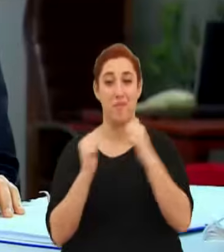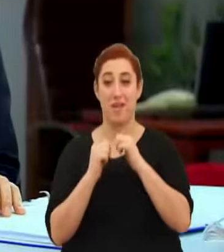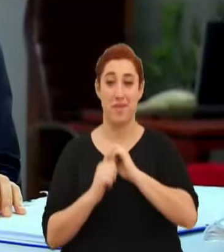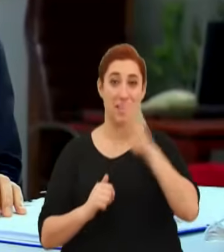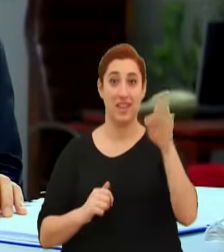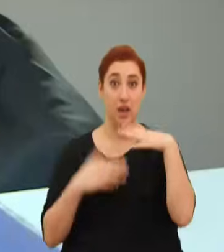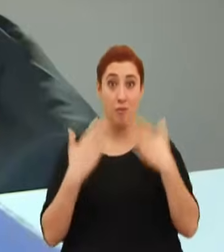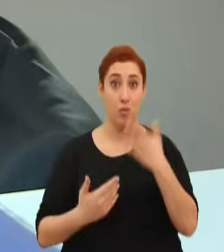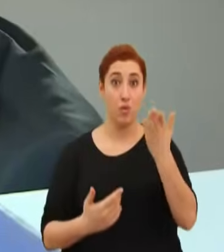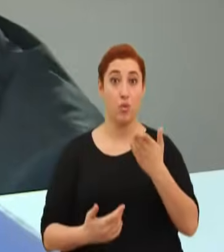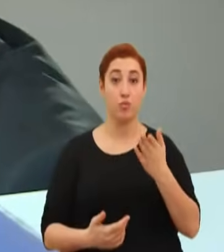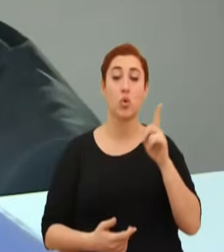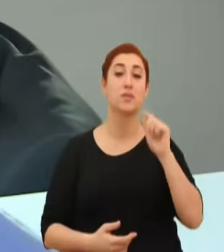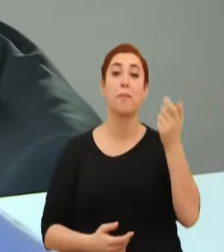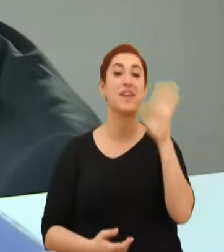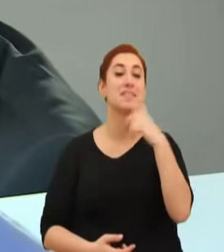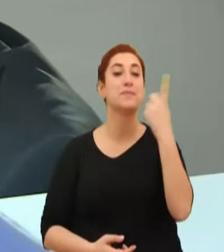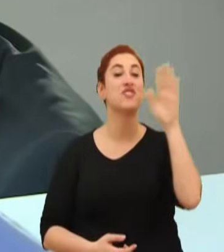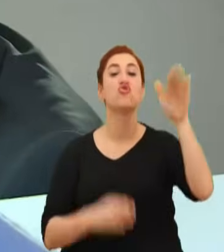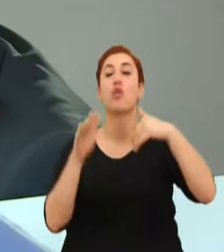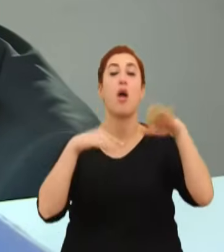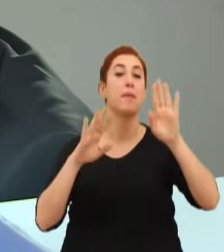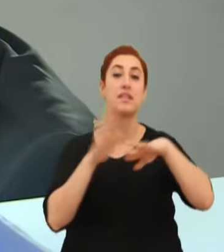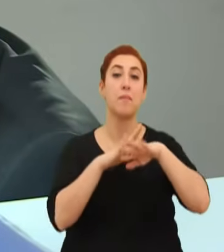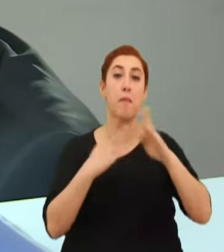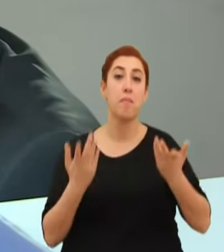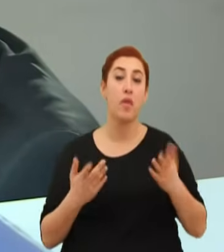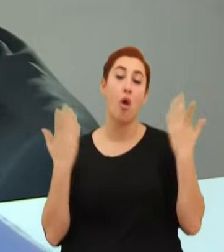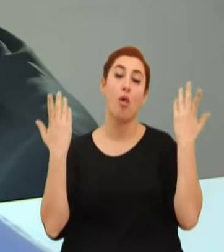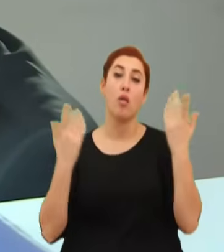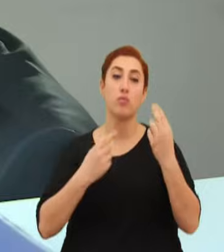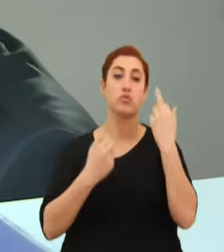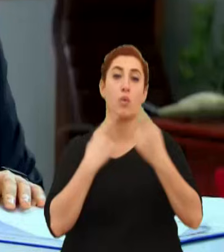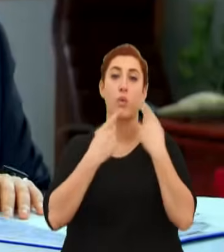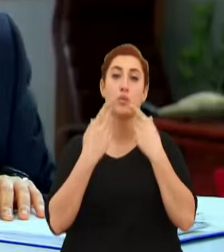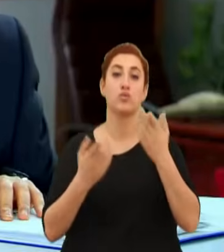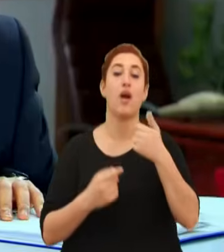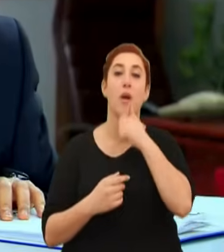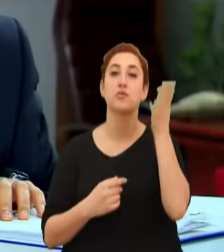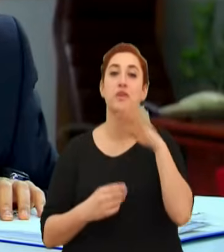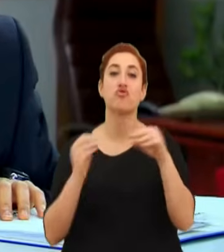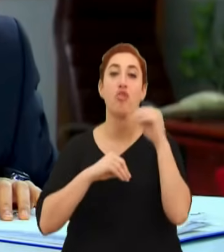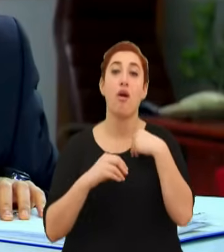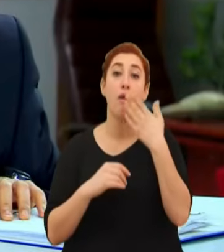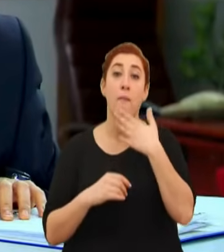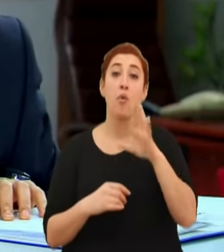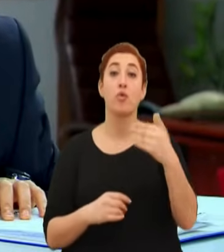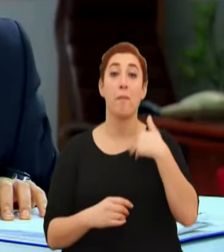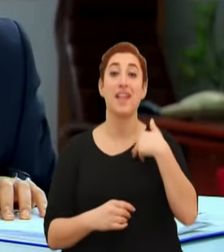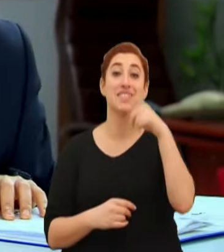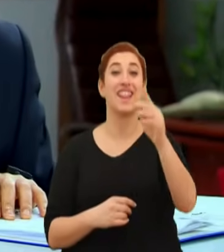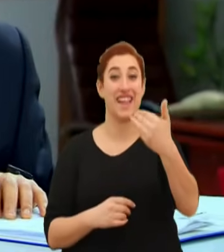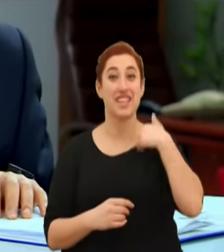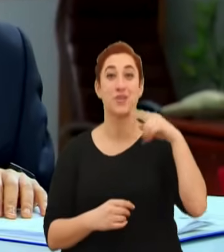istemeye gönderiyorsun ya. O zaman niye başka birini bulmadın Erdem? Allah Allah konuşuyorsun zır zır. Abicim başka çarem yoktu. Ben